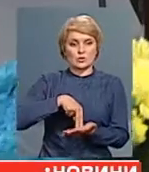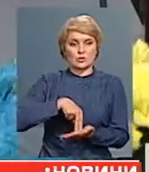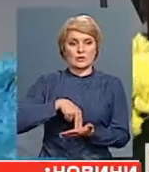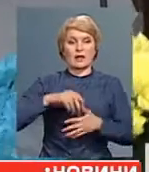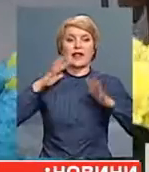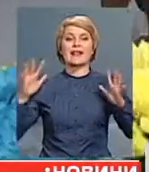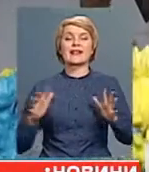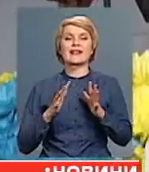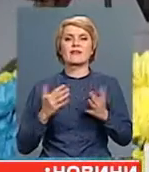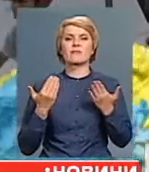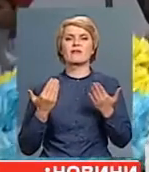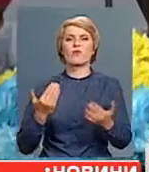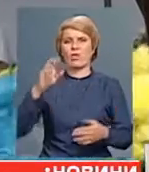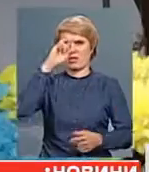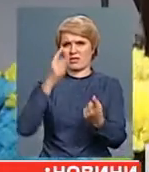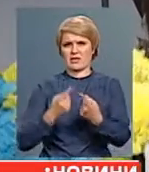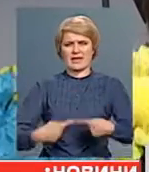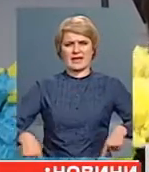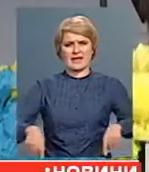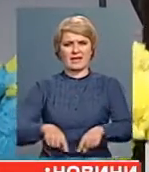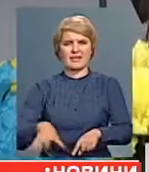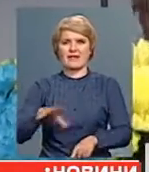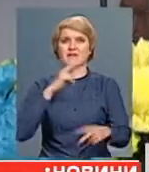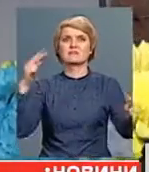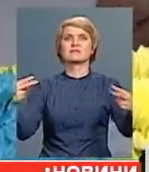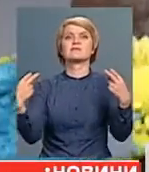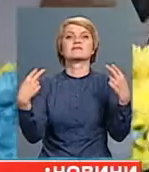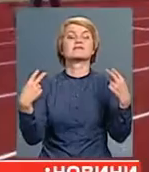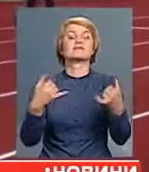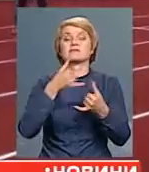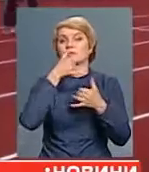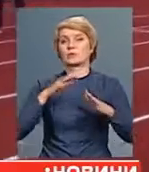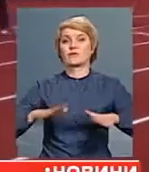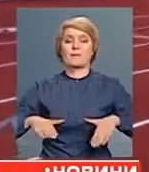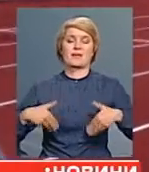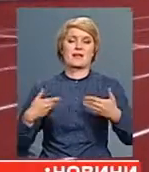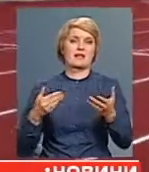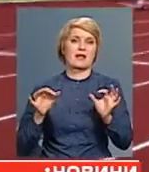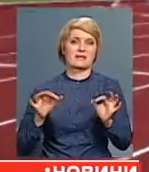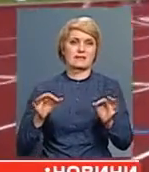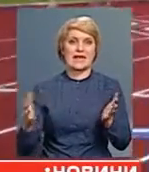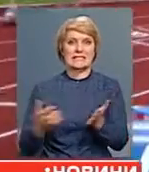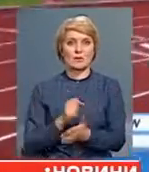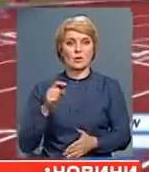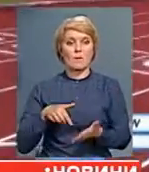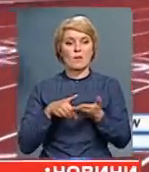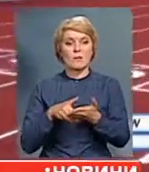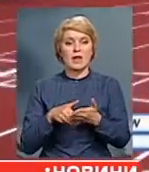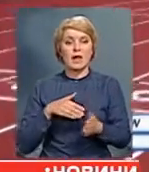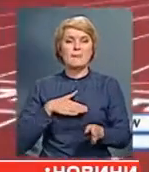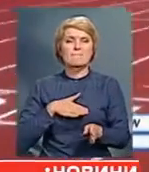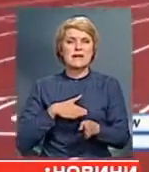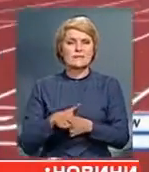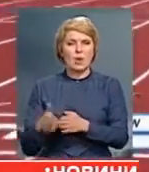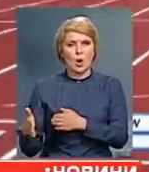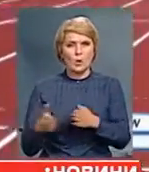гімн твоєї країни, і всі це бачать, це неможливо передати. Здобути золото допомогла не тільки максимальна готовність до